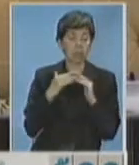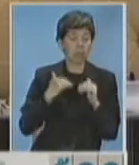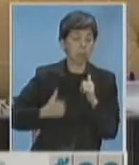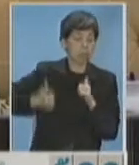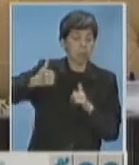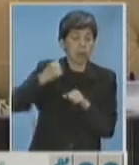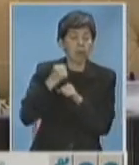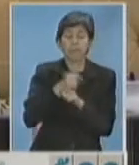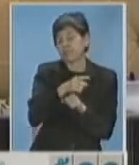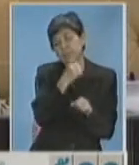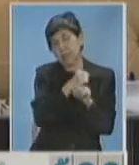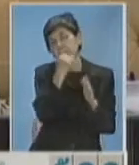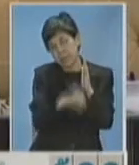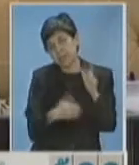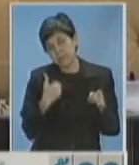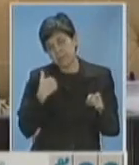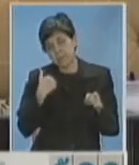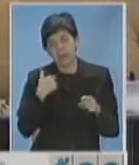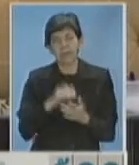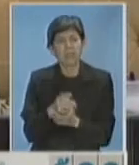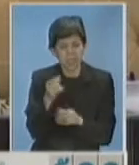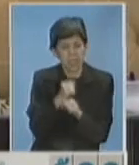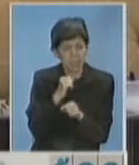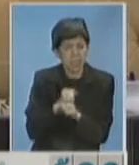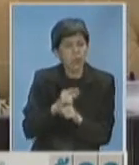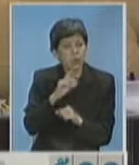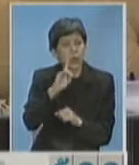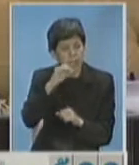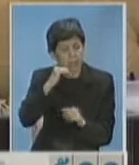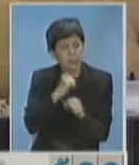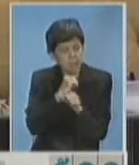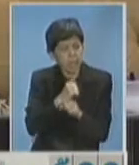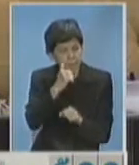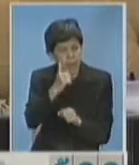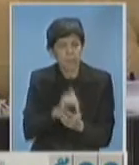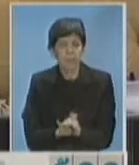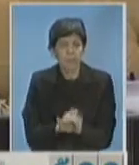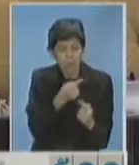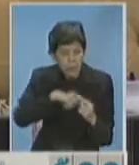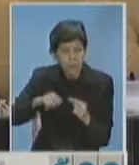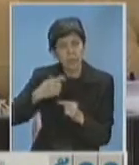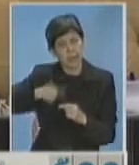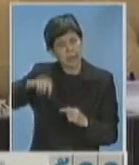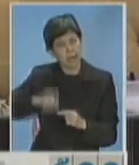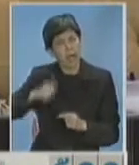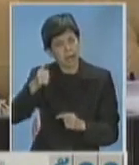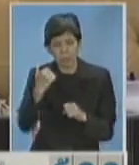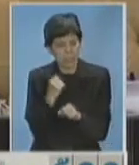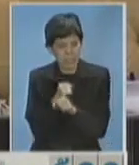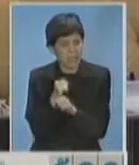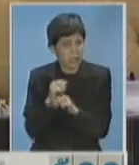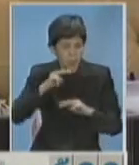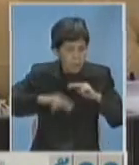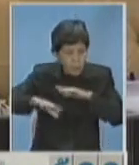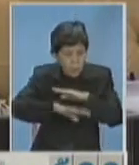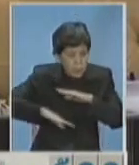ถือว่าทำผิดเหมือนกันท่านก็สามารถดำเนินการกับ DSI ได้ ครับ เข้าสู่กระบวนการยุติธรรมซึ่งยังไม่ได้มีการ